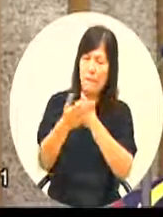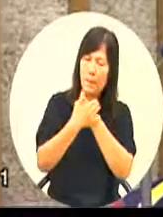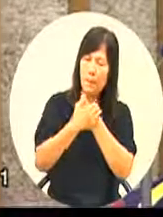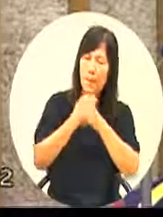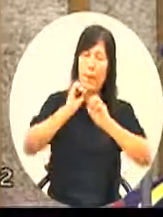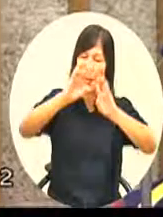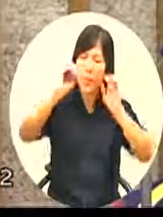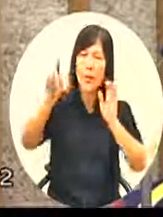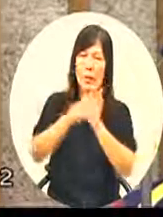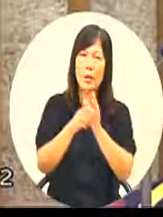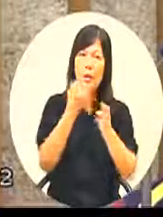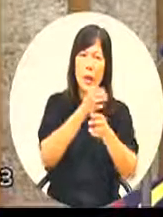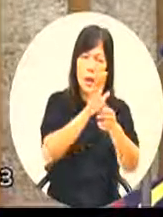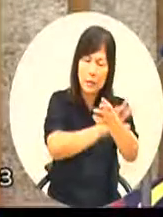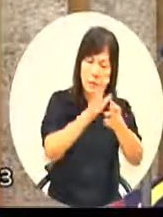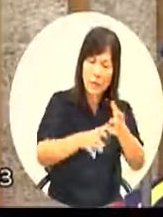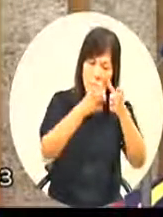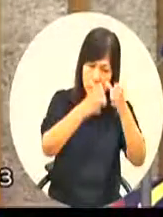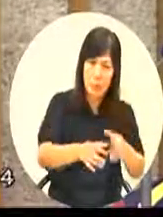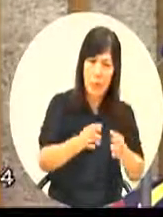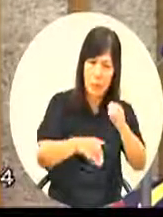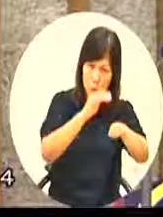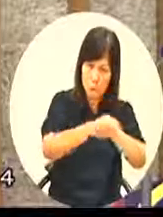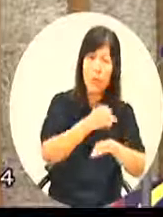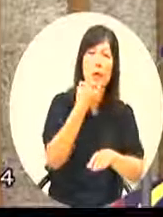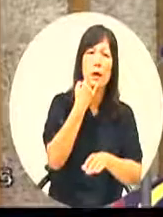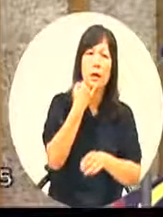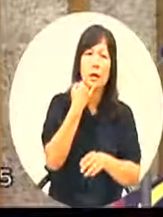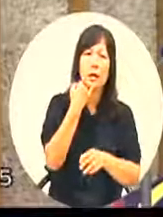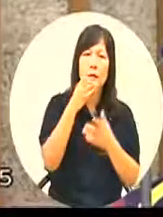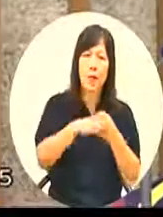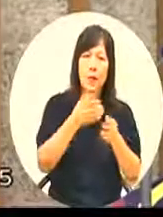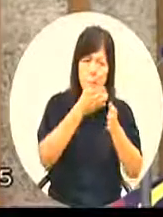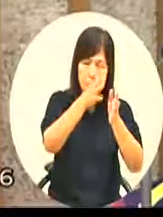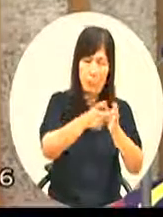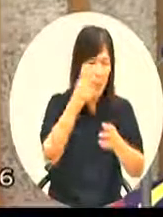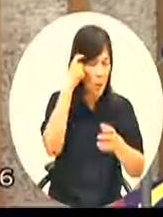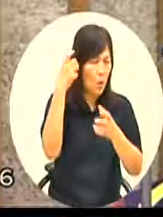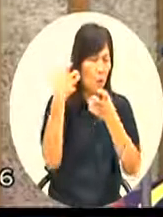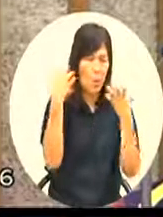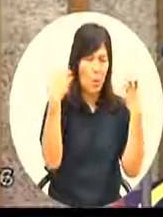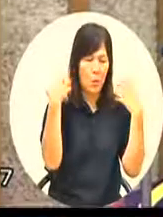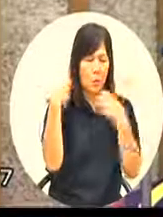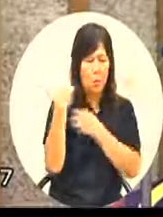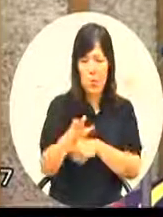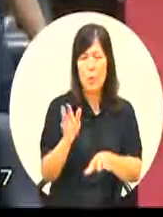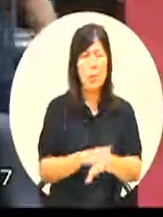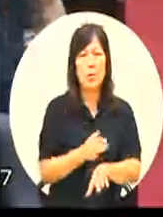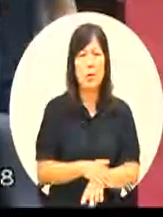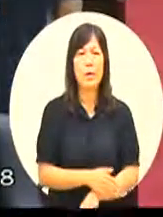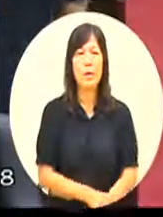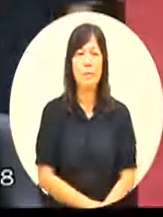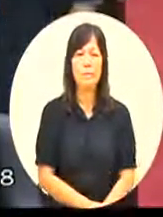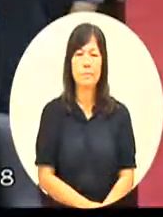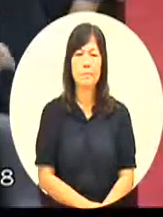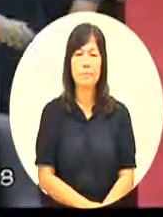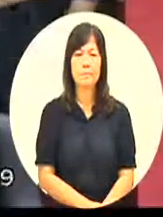让我们在北高雄开的成班，好，那我们一定会责无旁贷。谢 谢， 谢 谢，我们非常支持，谢谢。 谢